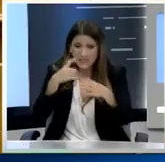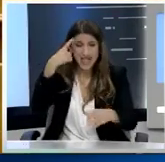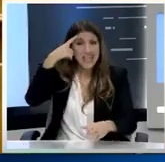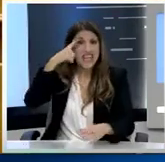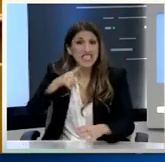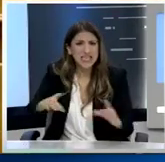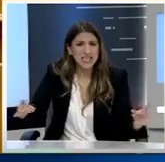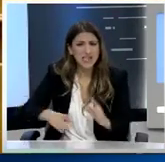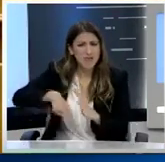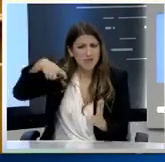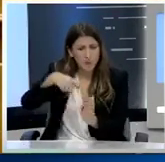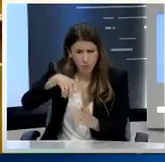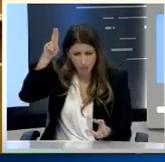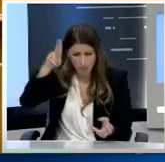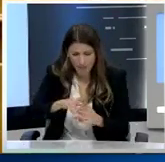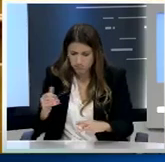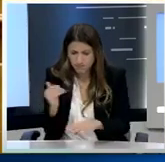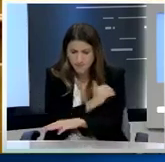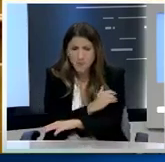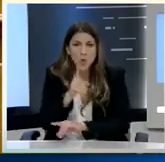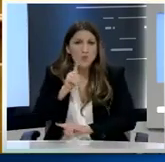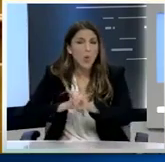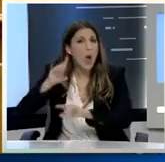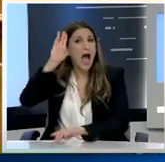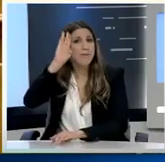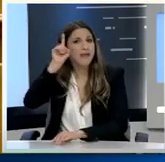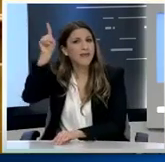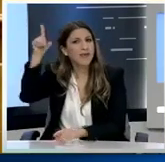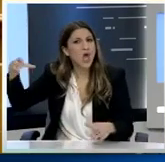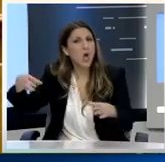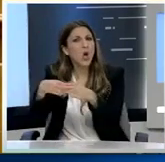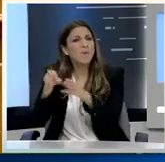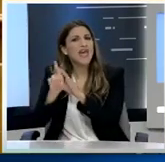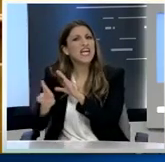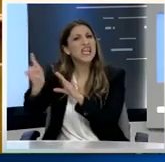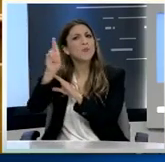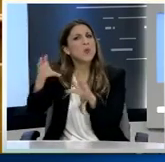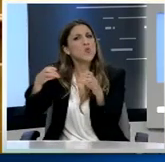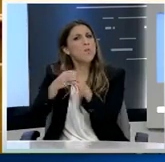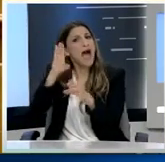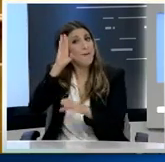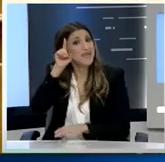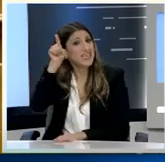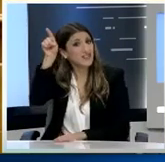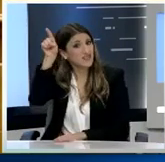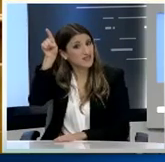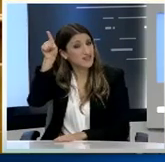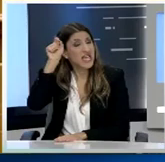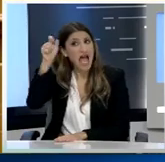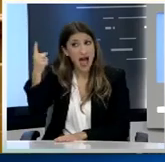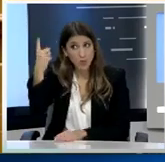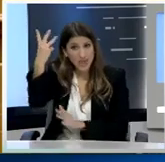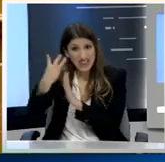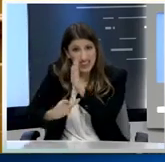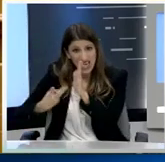της φορολογίας στον προϋπολογισμό είναι το Αμερικάνικο Ρεπουμπλικανικό Κόμμα, το οποίο τρεις